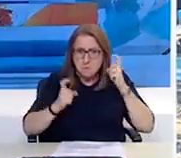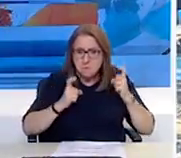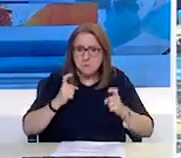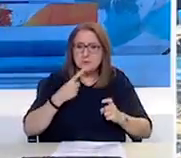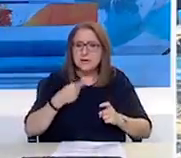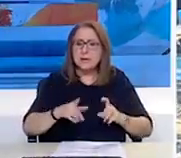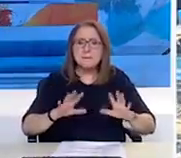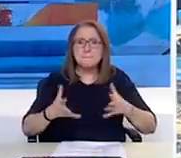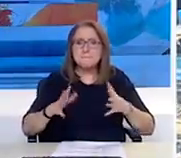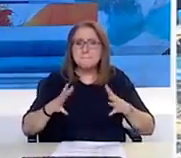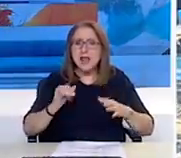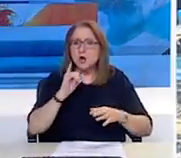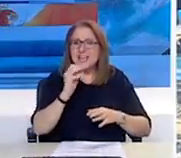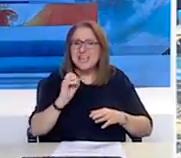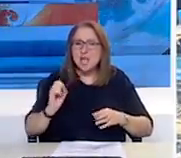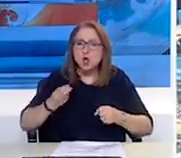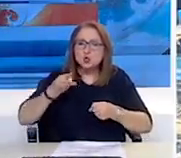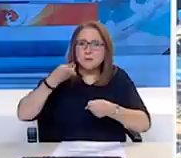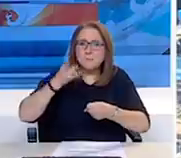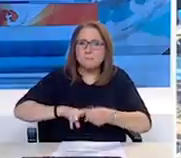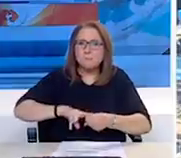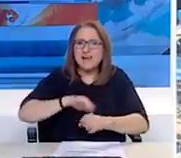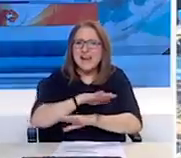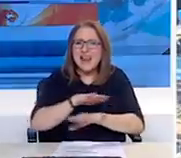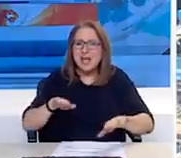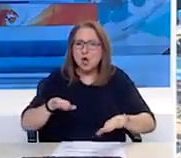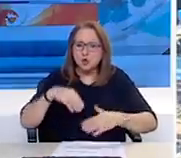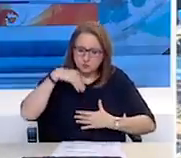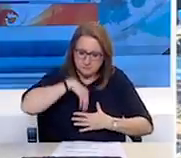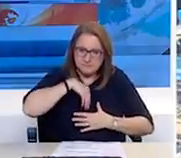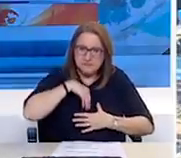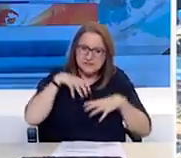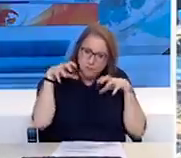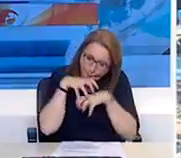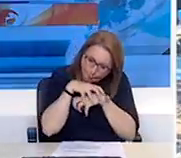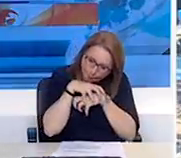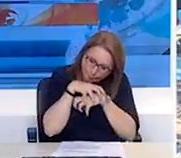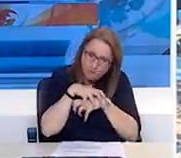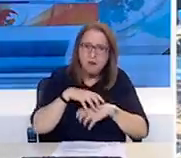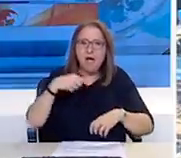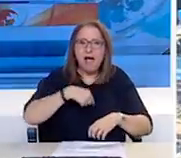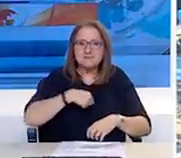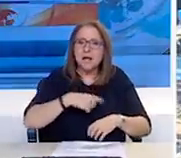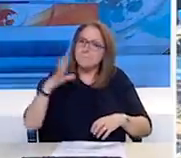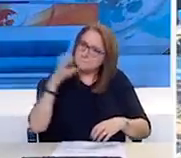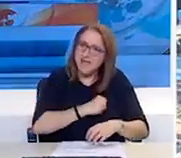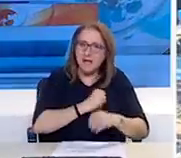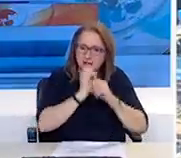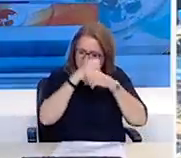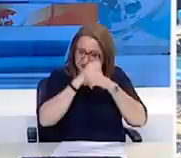νεκρά τμήματα του ιού και όχι ο οποίος μπορούσε να μεταδοθεί από άνθρωπο σε άνθρωπο. Αυτό είναι πολύ